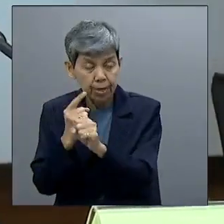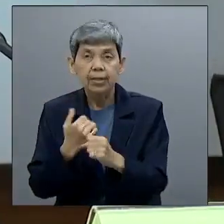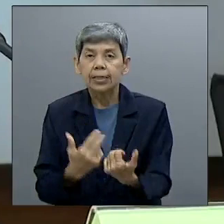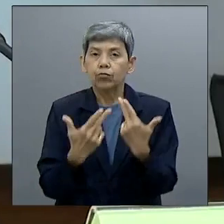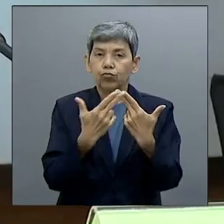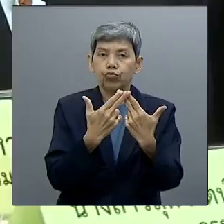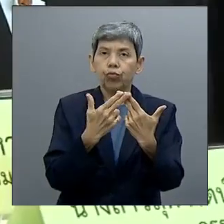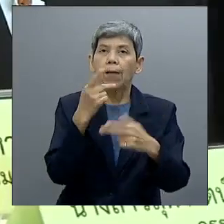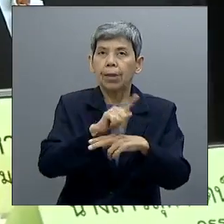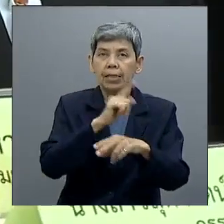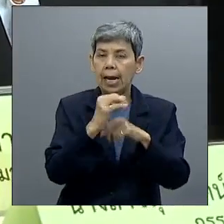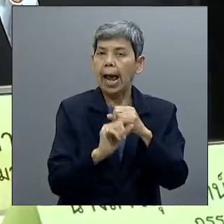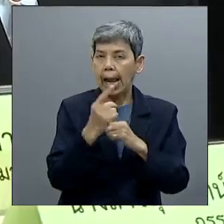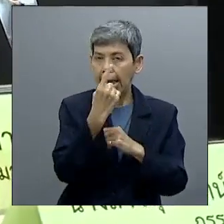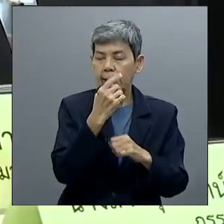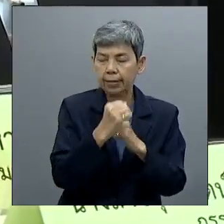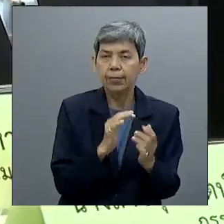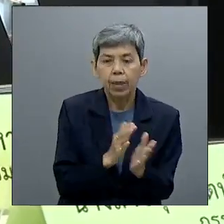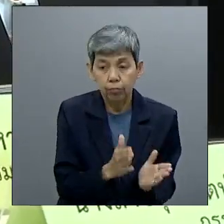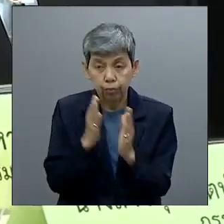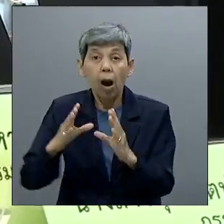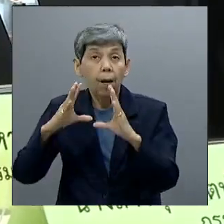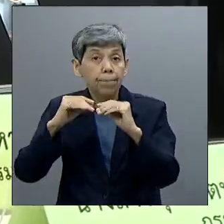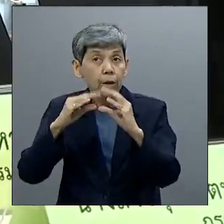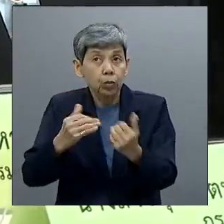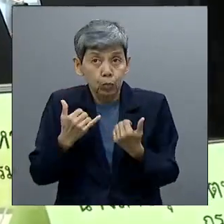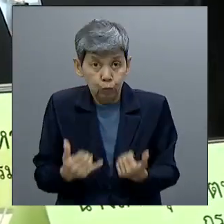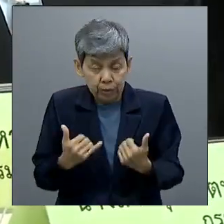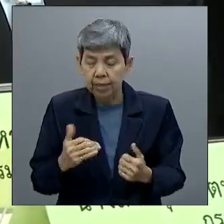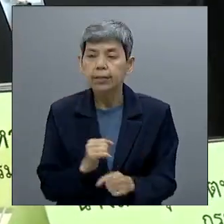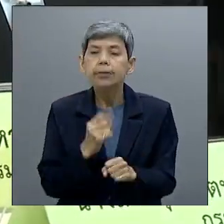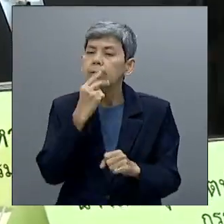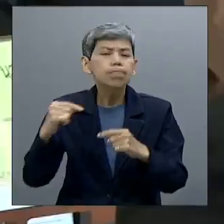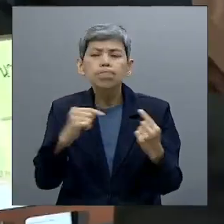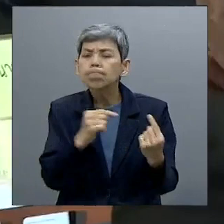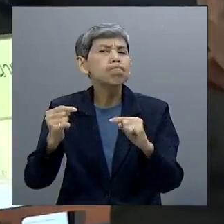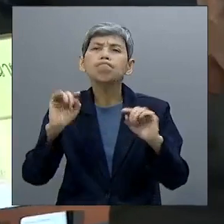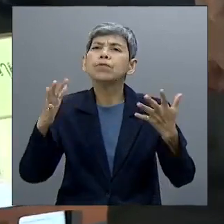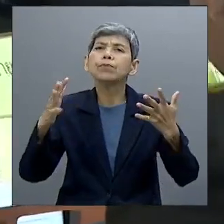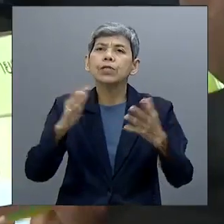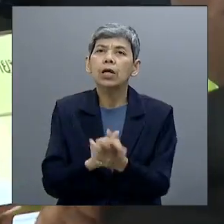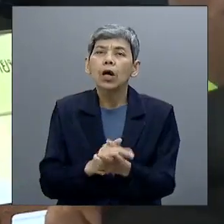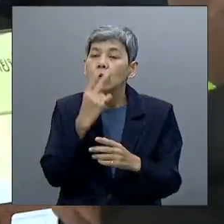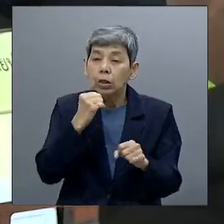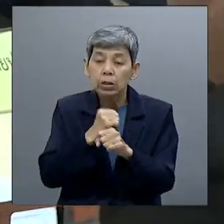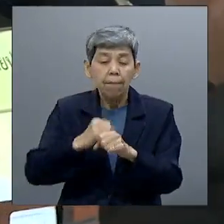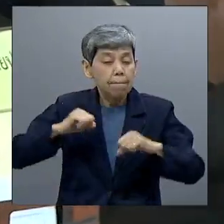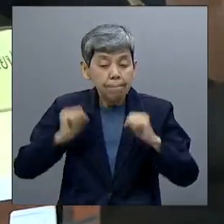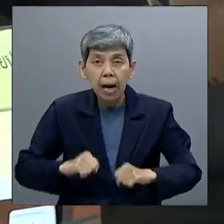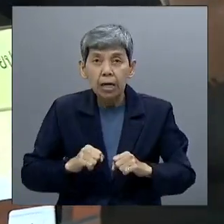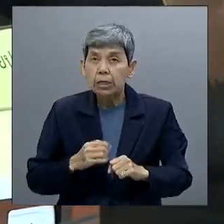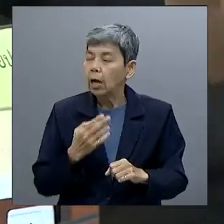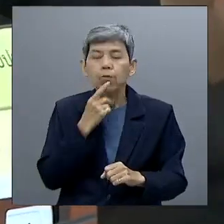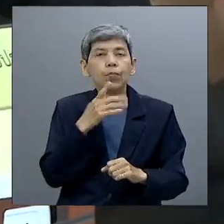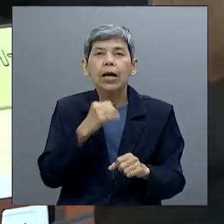าติได้นั่งประธานปีแรกก่อนค่ะและการประชุมวันนี้นะคะก็ไม่มีความขัดแย้งและก็ไม่มีการลงมติเพื่อชี้ขาดแต่อย่